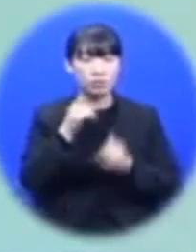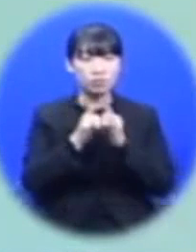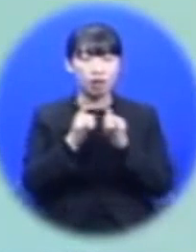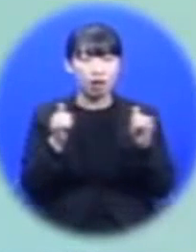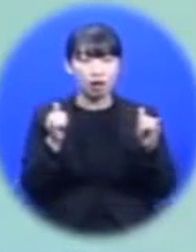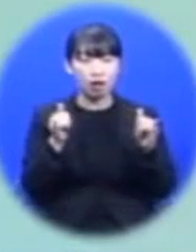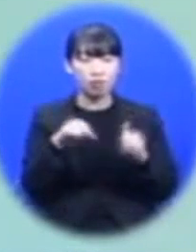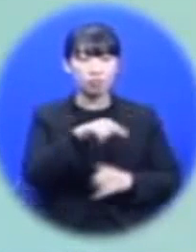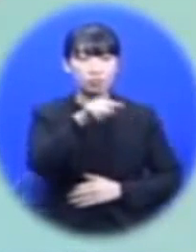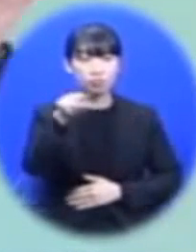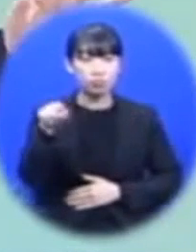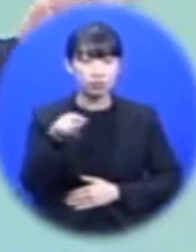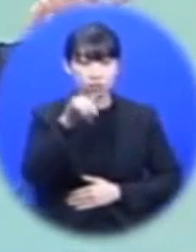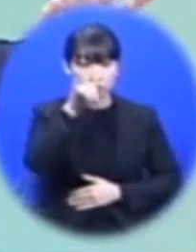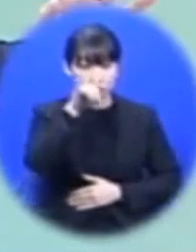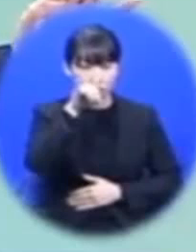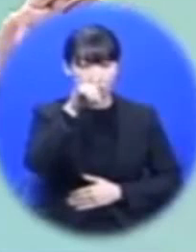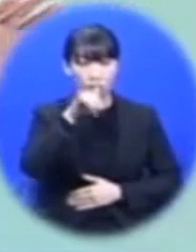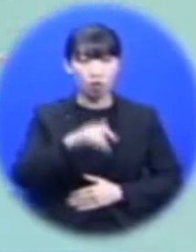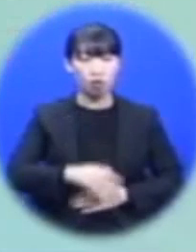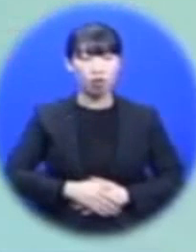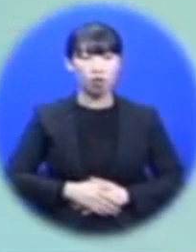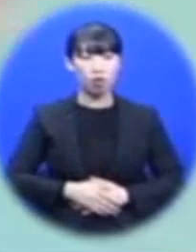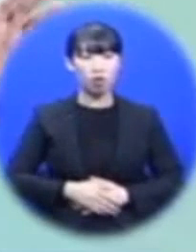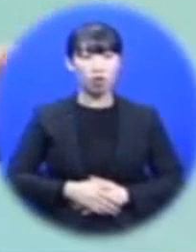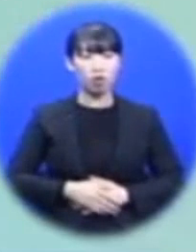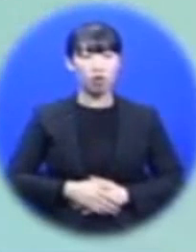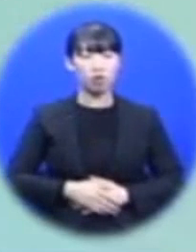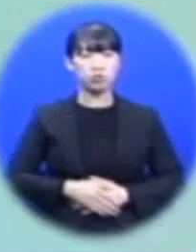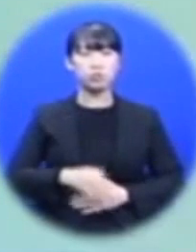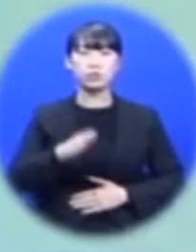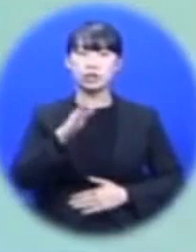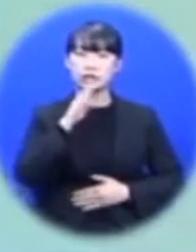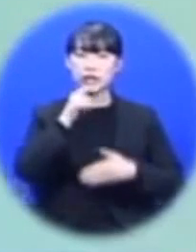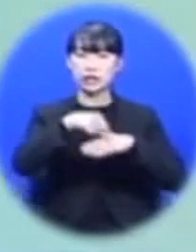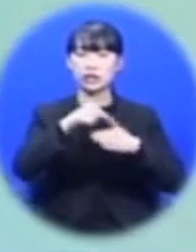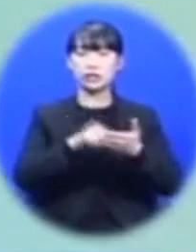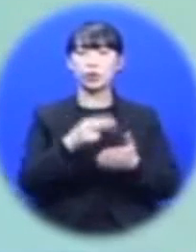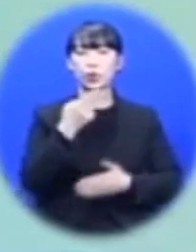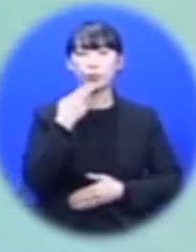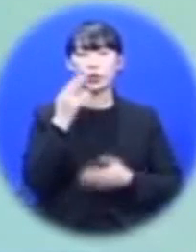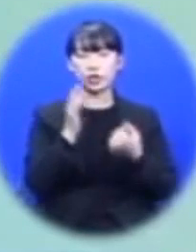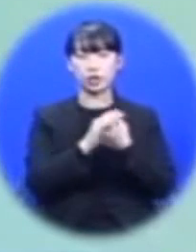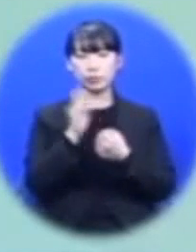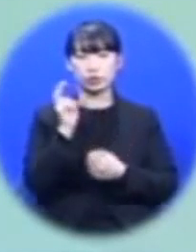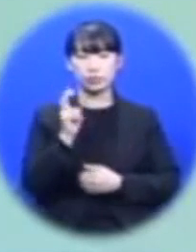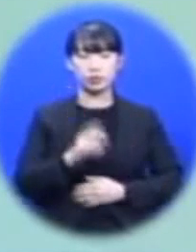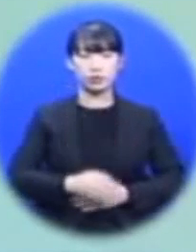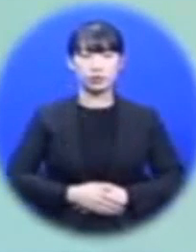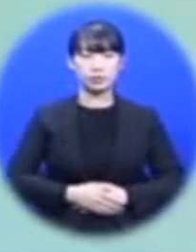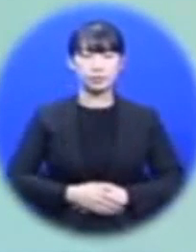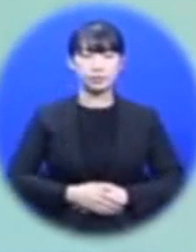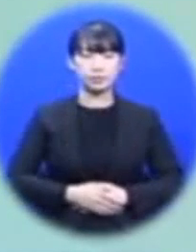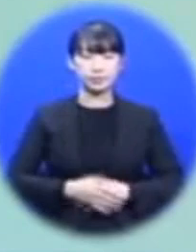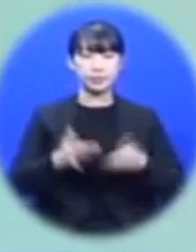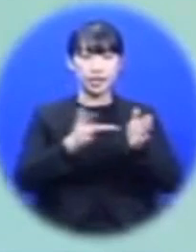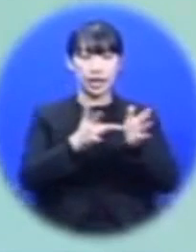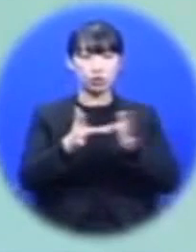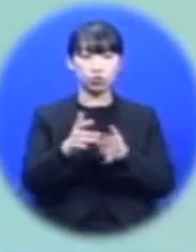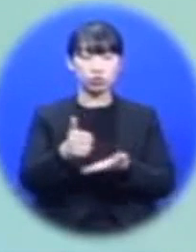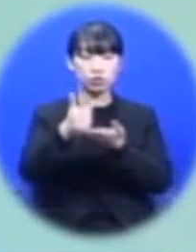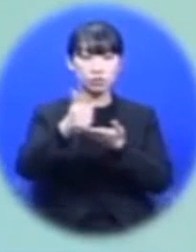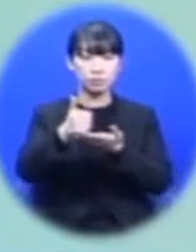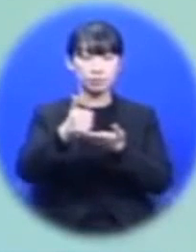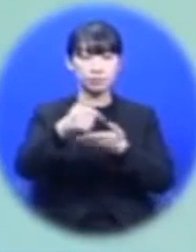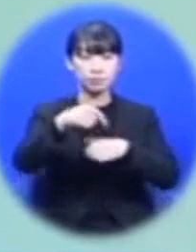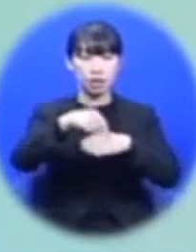이야기는 혹시 그랬던 적이 있었던 적이 모르지만 진심이 아니었습니다 예수님을 내 마음에 모신다